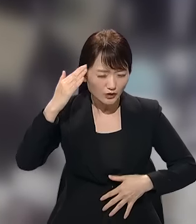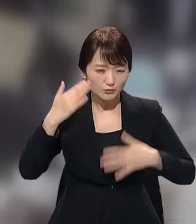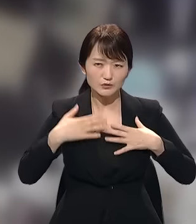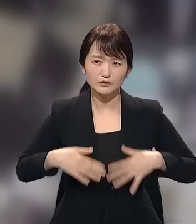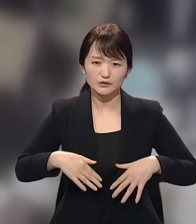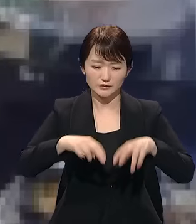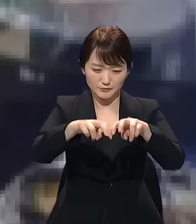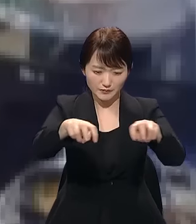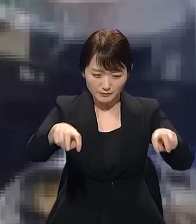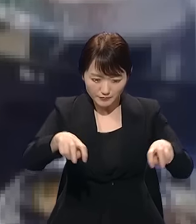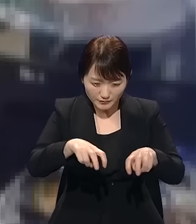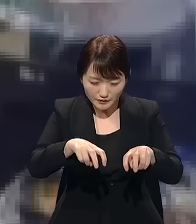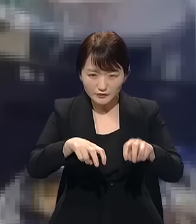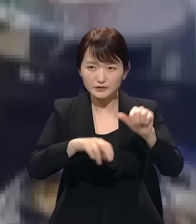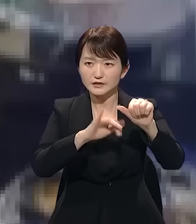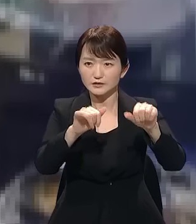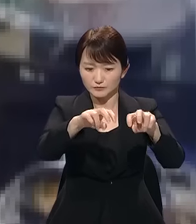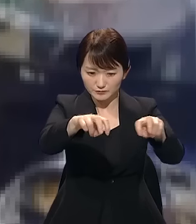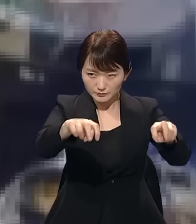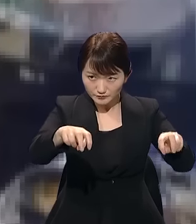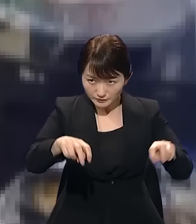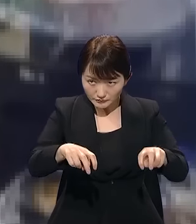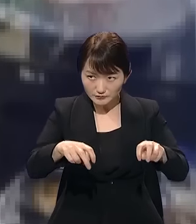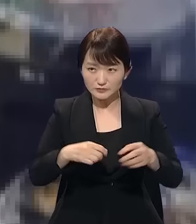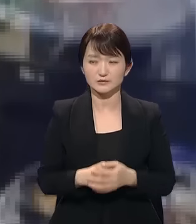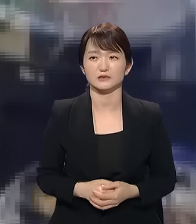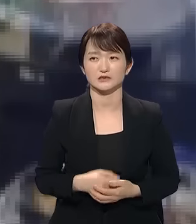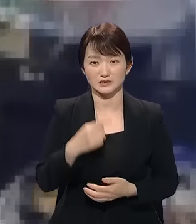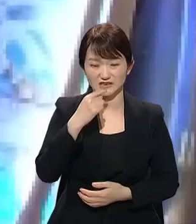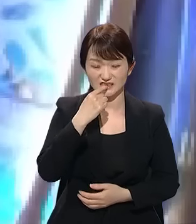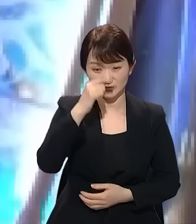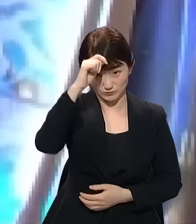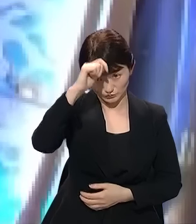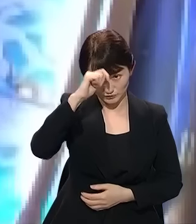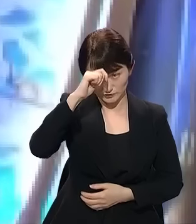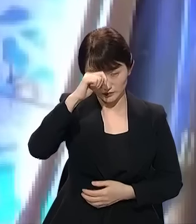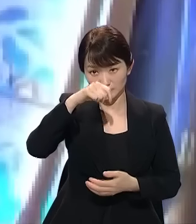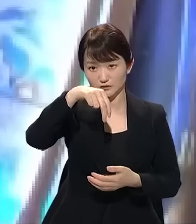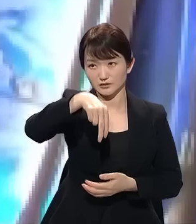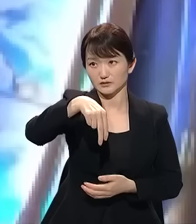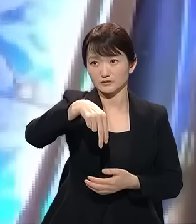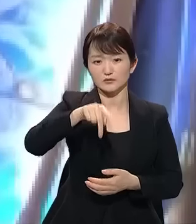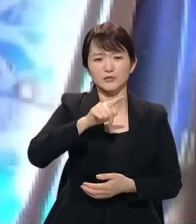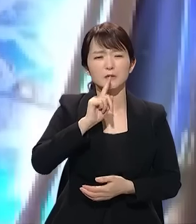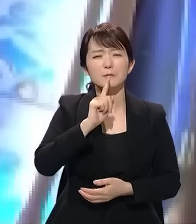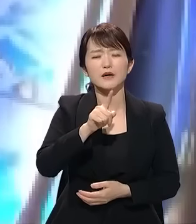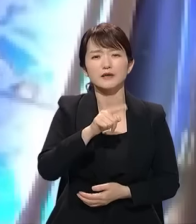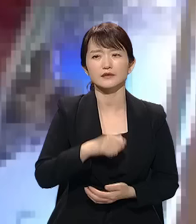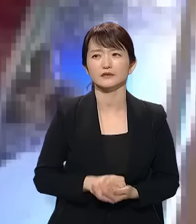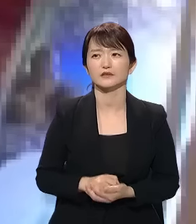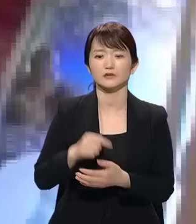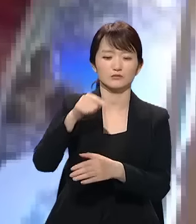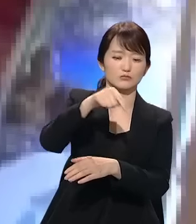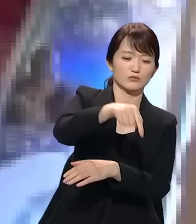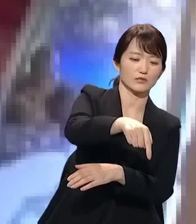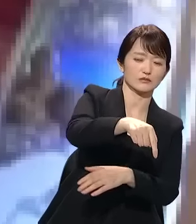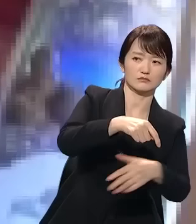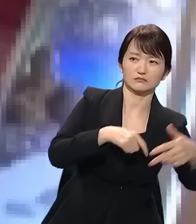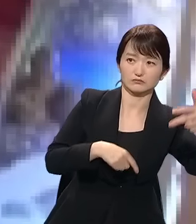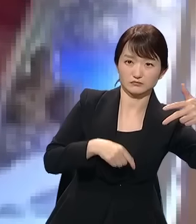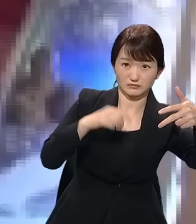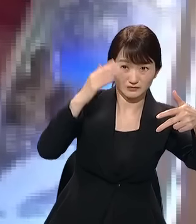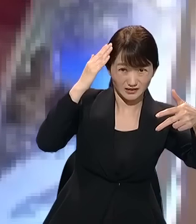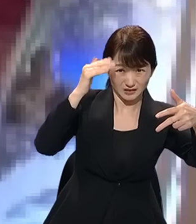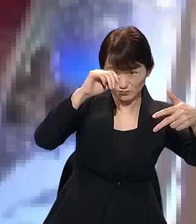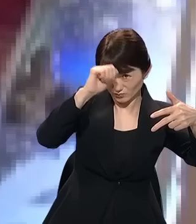테이블 주목해주세요. 흰 모자를 쓴 남성 테이블 옆에 서서 한참 뭐라고 하죠. 자, 바깥 CCTV 볼까요. 검은 모자